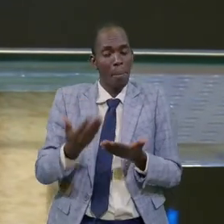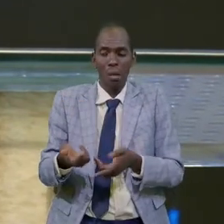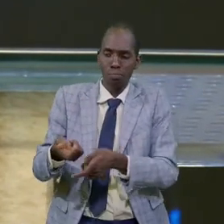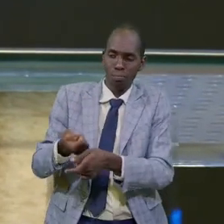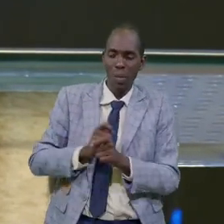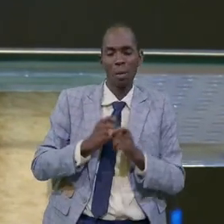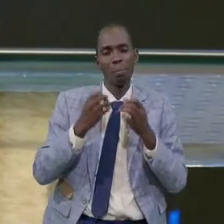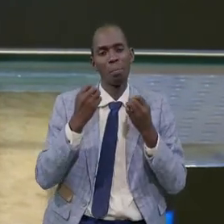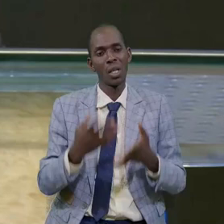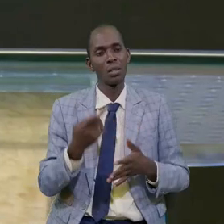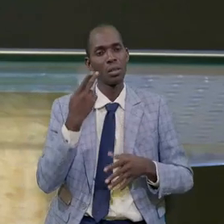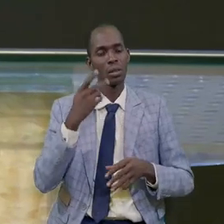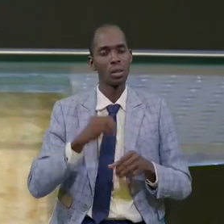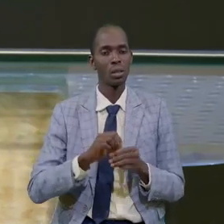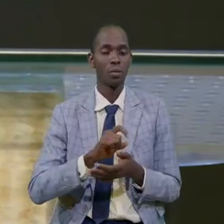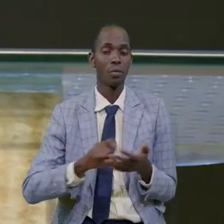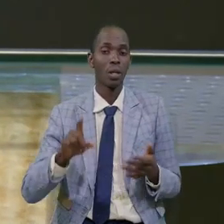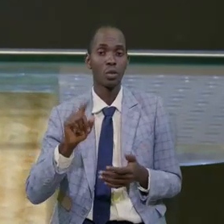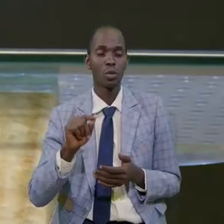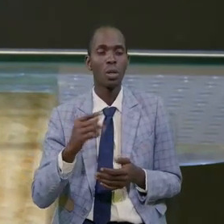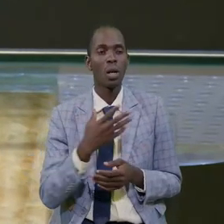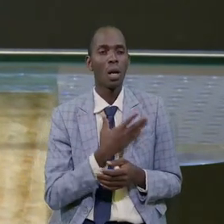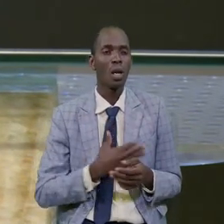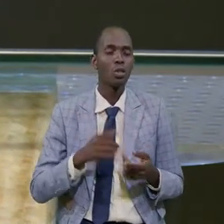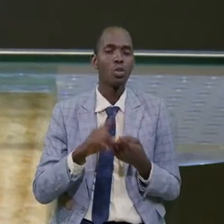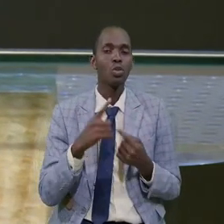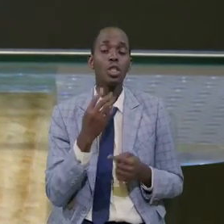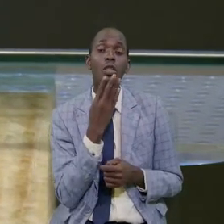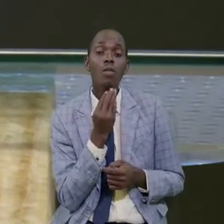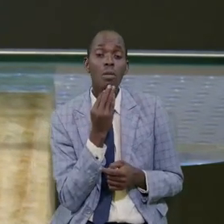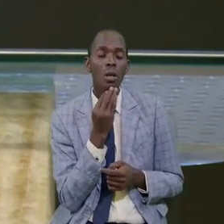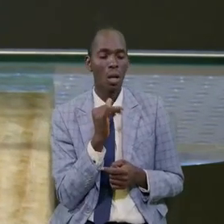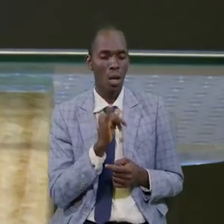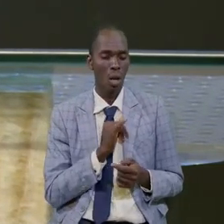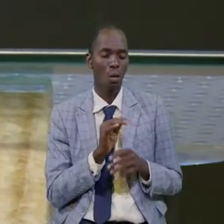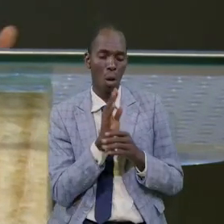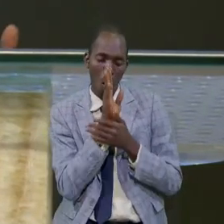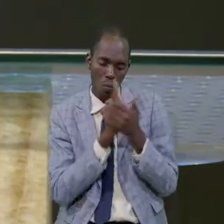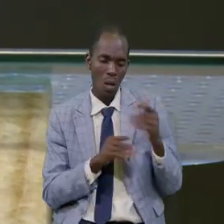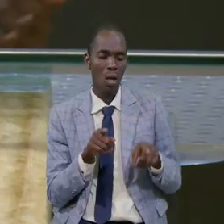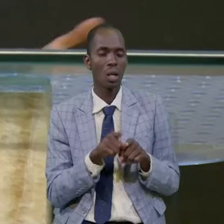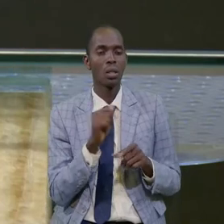verset 20 dit, avec les Juifs, j'ai été comme Juif